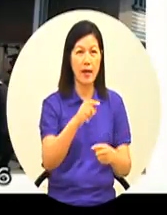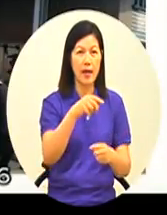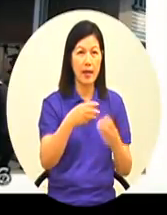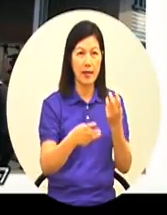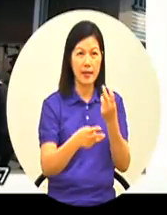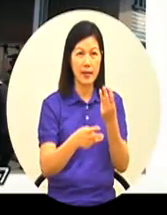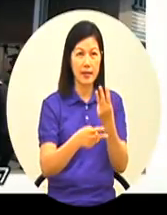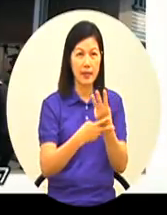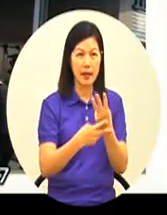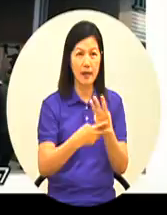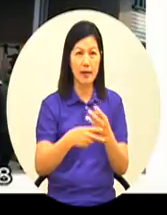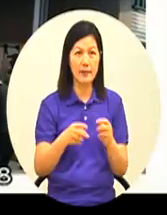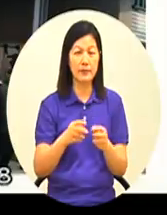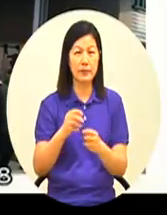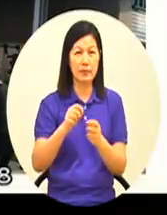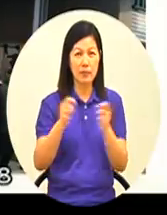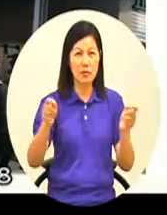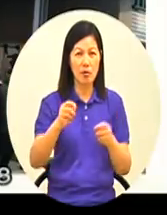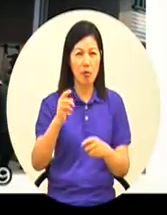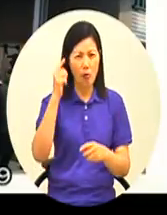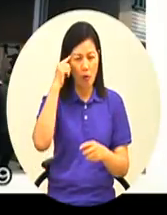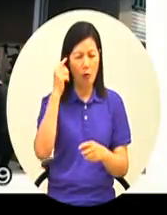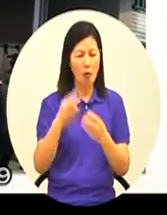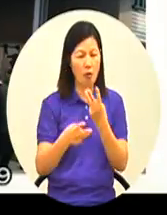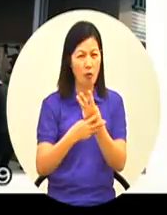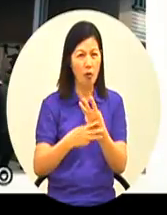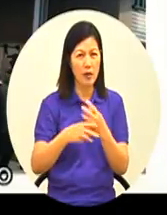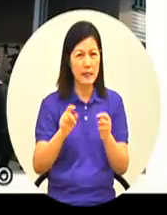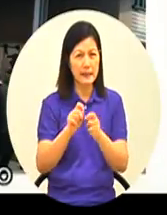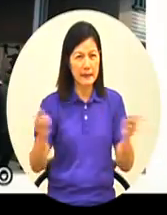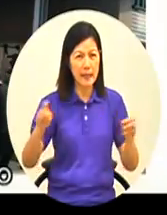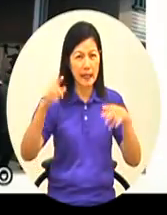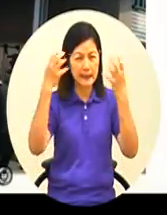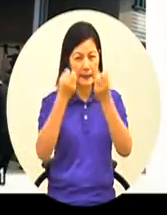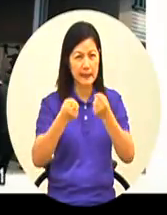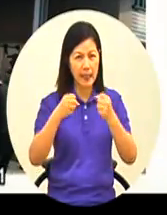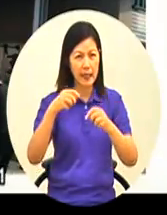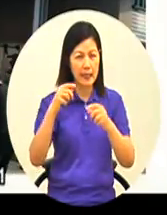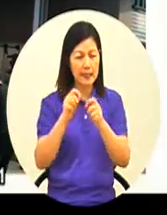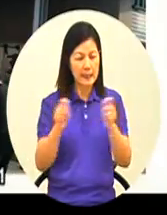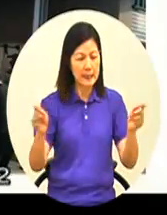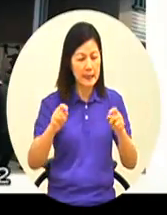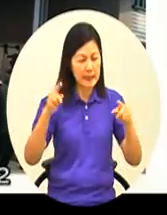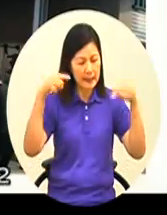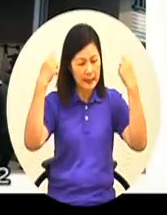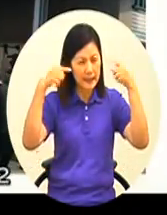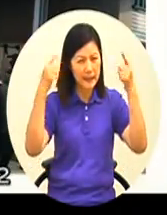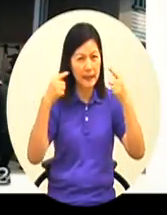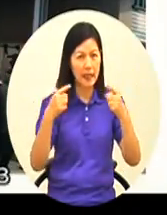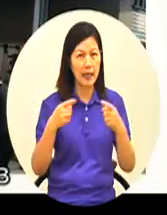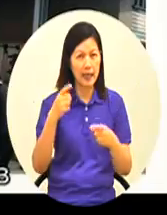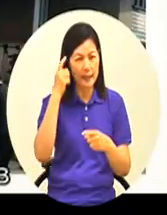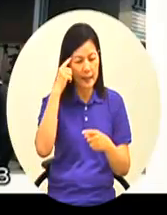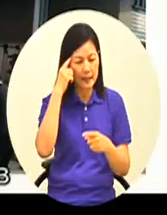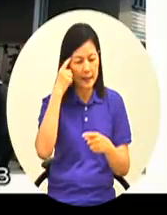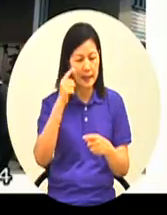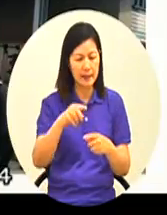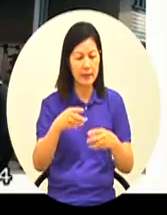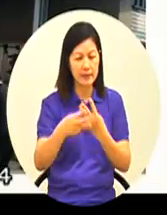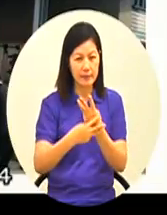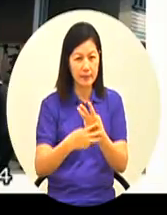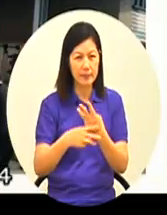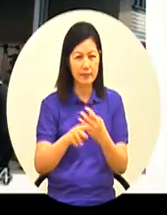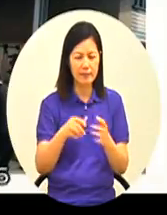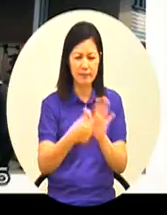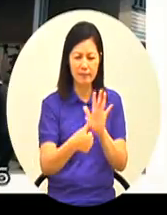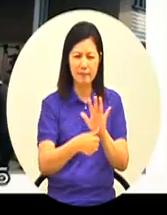长堂、永念堂、永思堂、长在堂、长幼堂、长念堂、长思堂， 这些名称